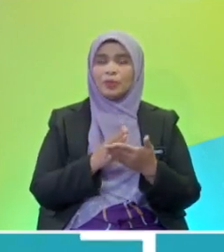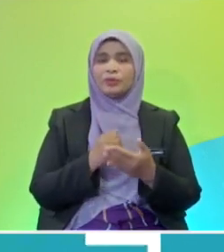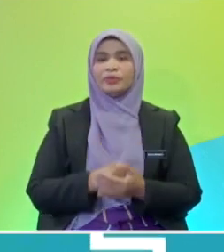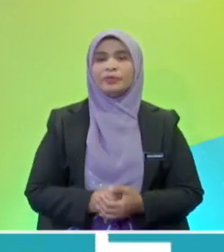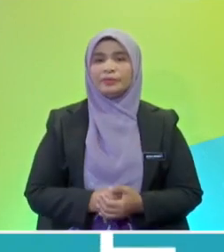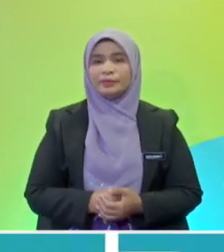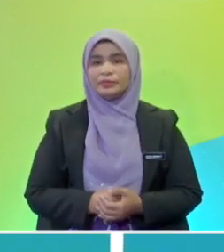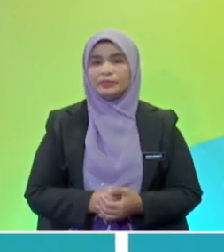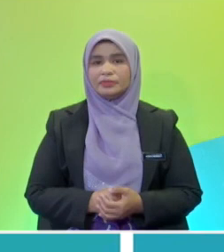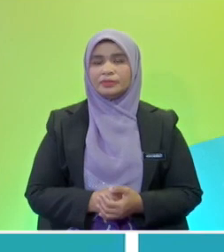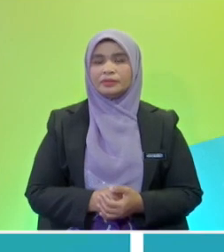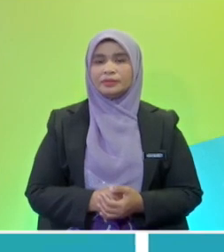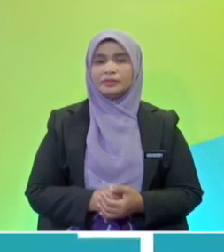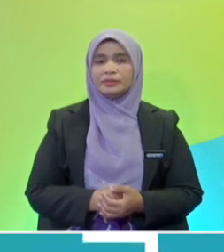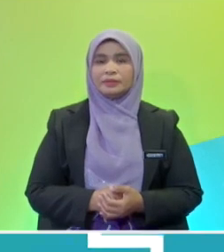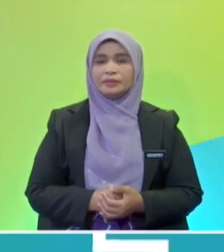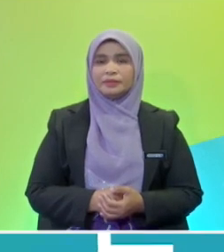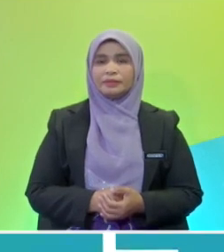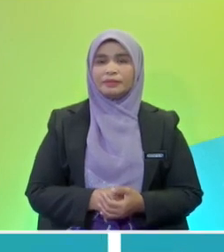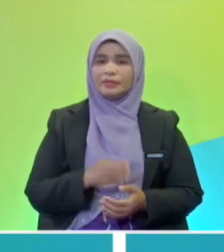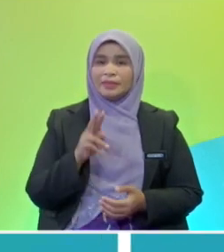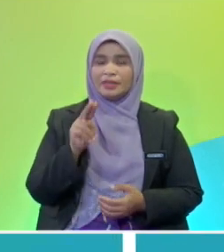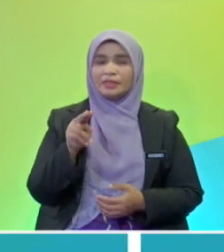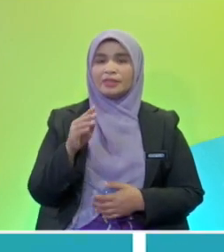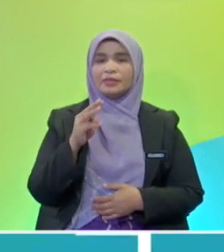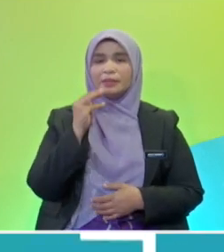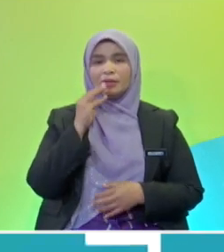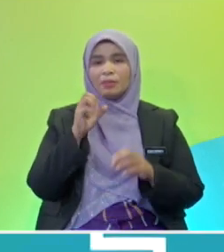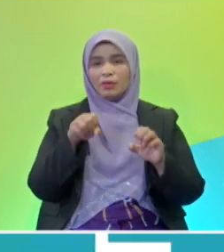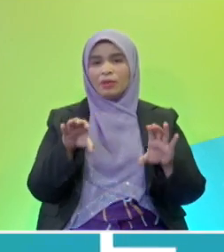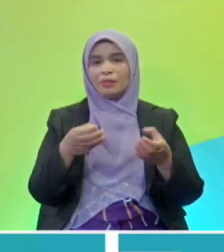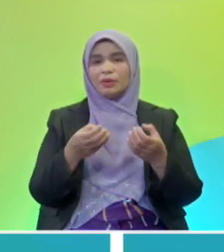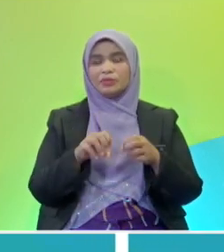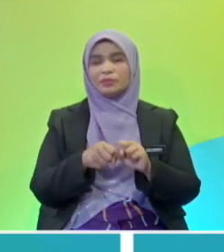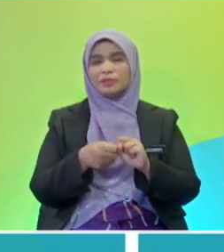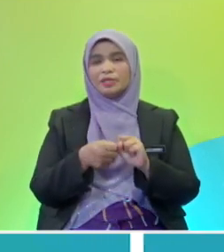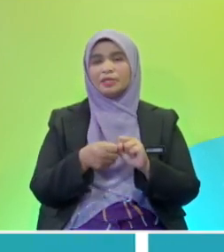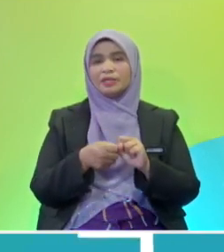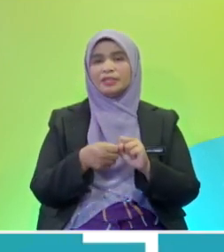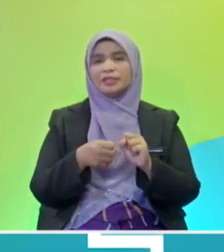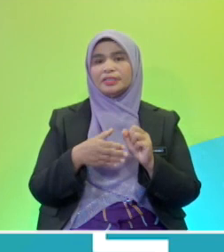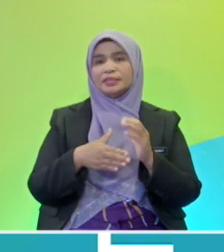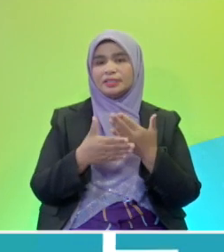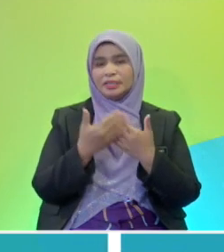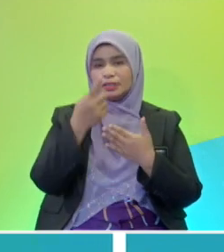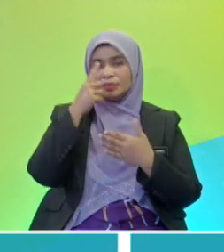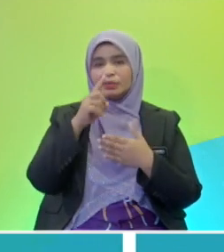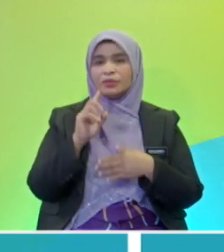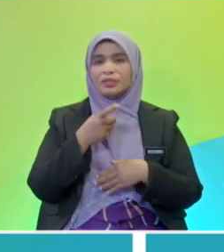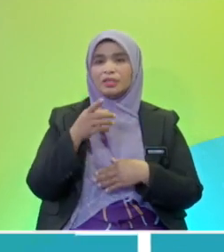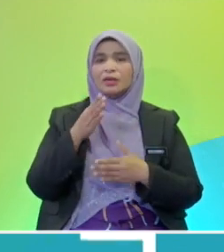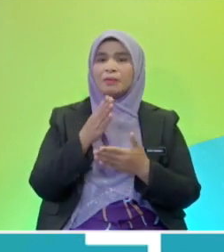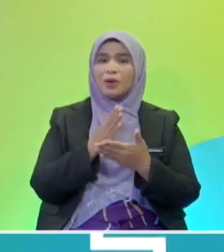kawan-kawan kita potong okey potong bahagian tengah tak apa Kejap lagi Mira boleh buat yang ni okey potong bahagian Tengah supaya senang untuk kita potong kiri dan kanan dia